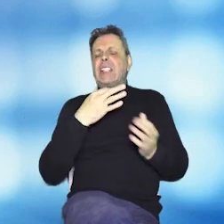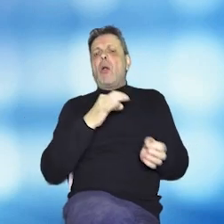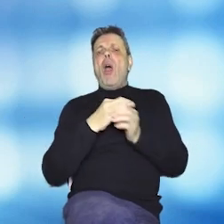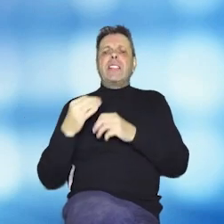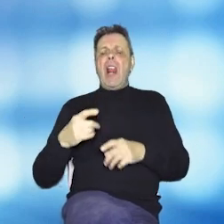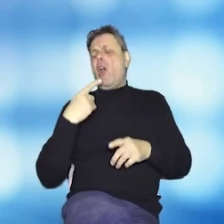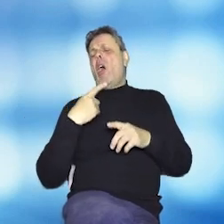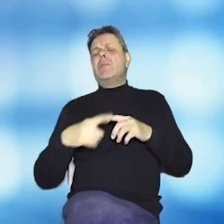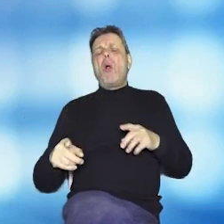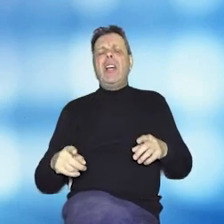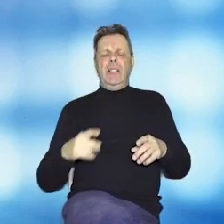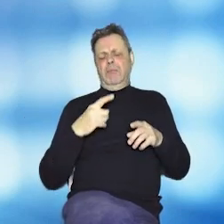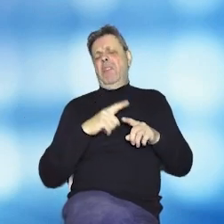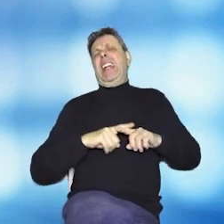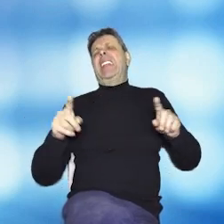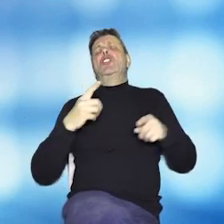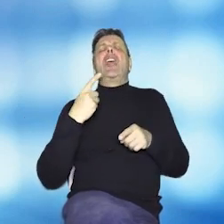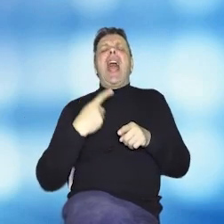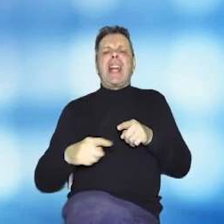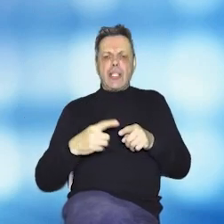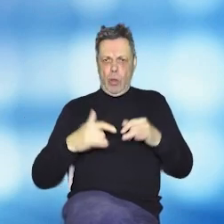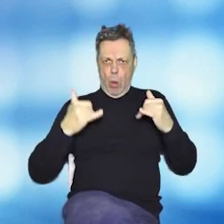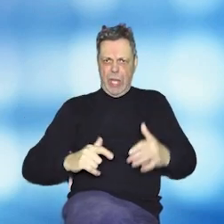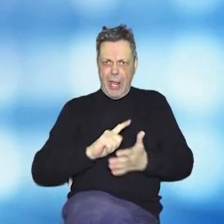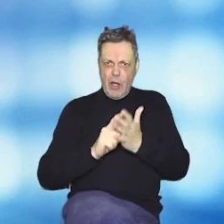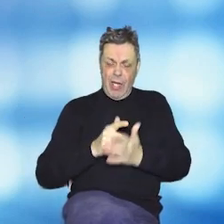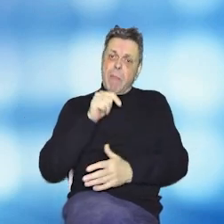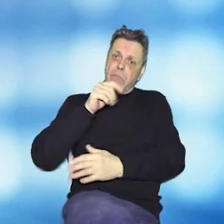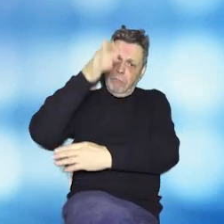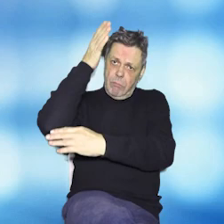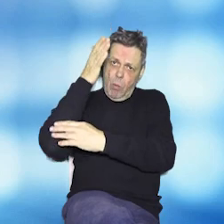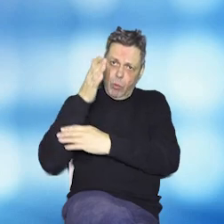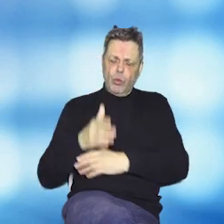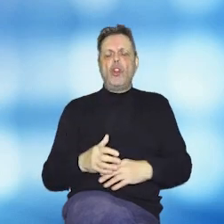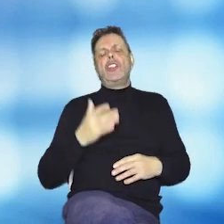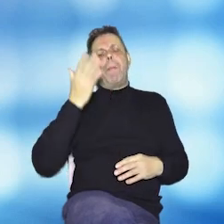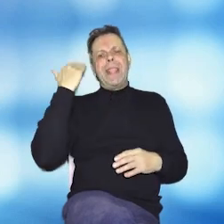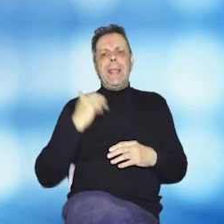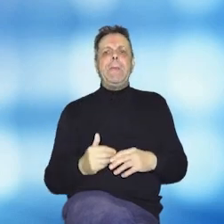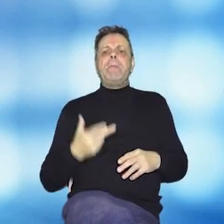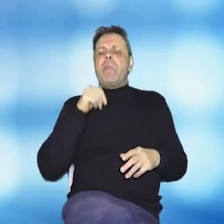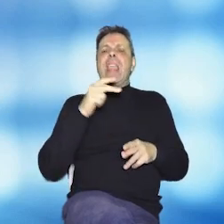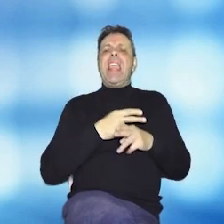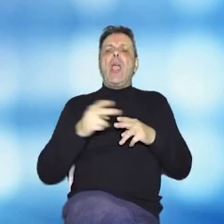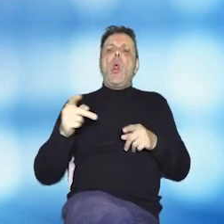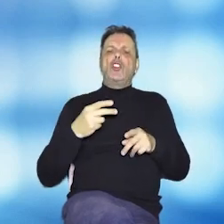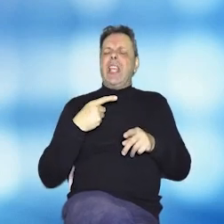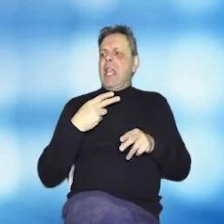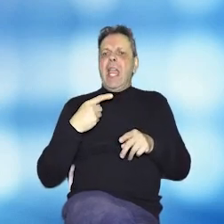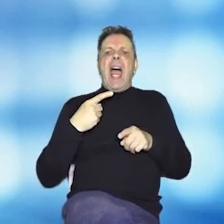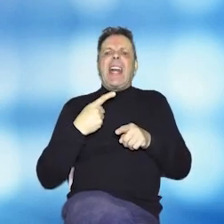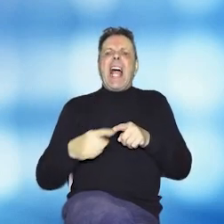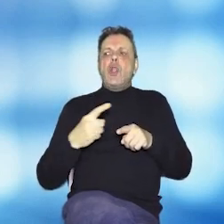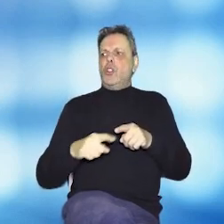Koja zbog različitih razloga u današnje vrijeme i u budućnosti će sigurno biti i ekološki razlozi,